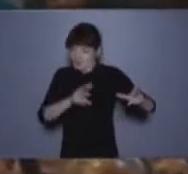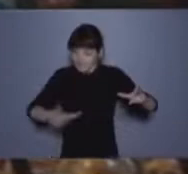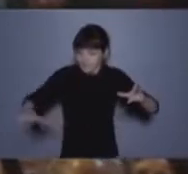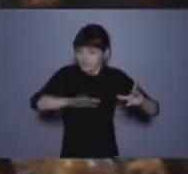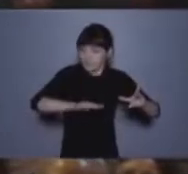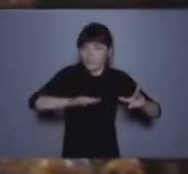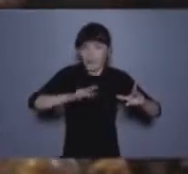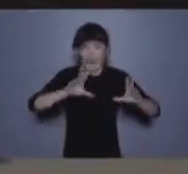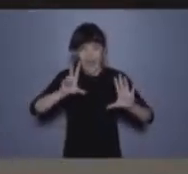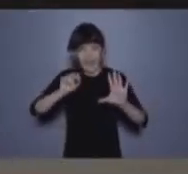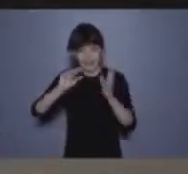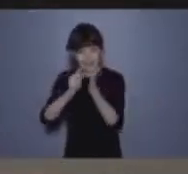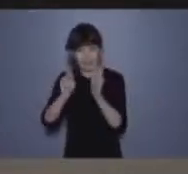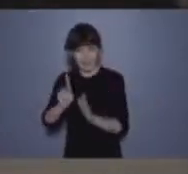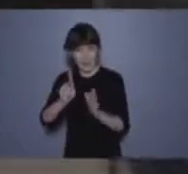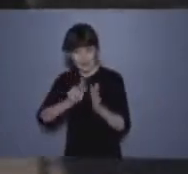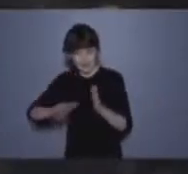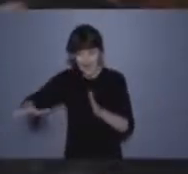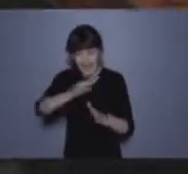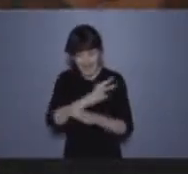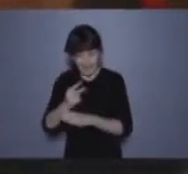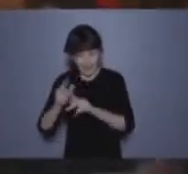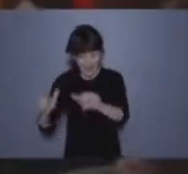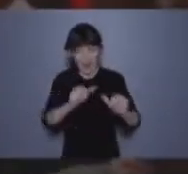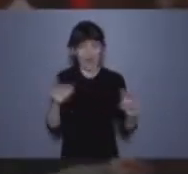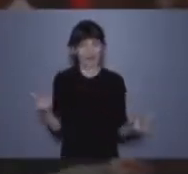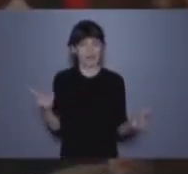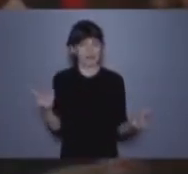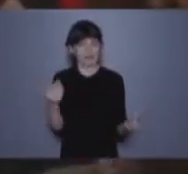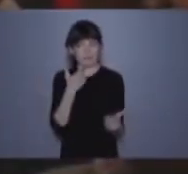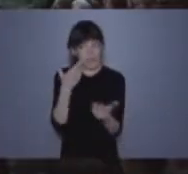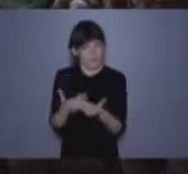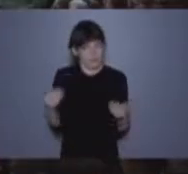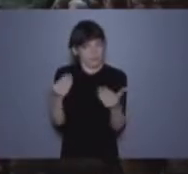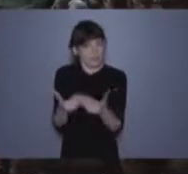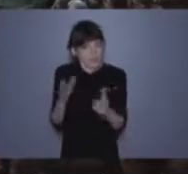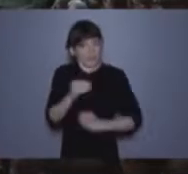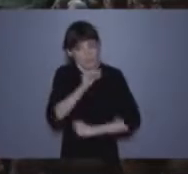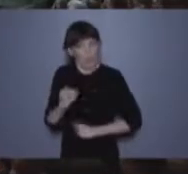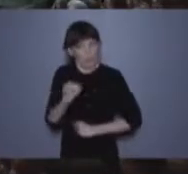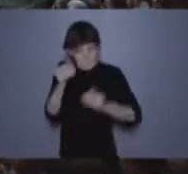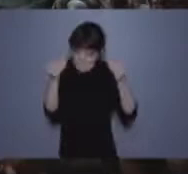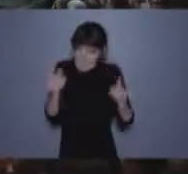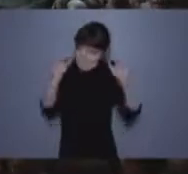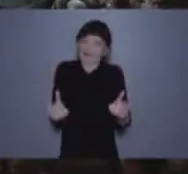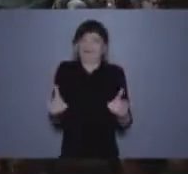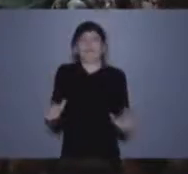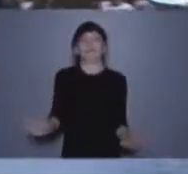question qu'on met comme ça sous la table, on l'enverra une autre fois. Non, c'est maintenant. Et maintenant, on arrête.